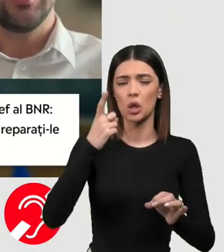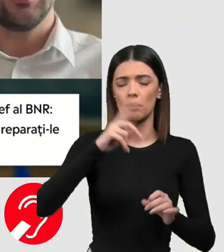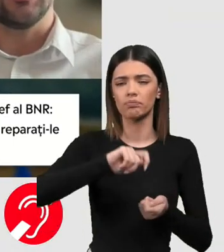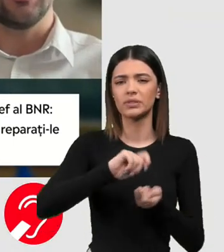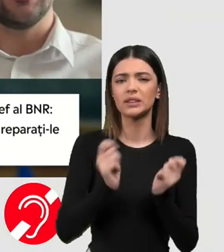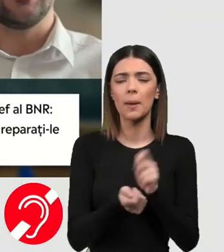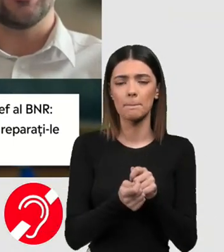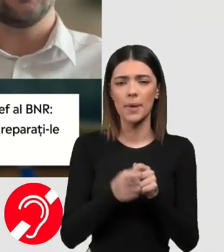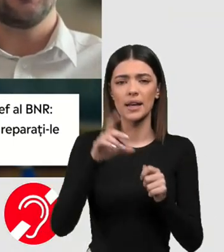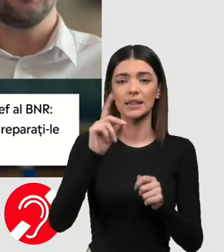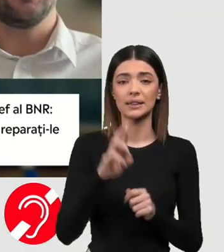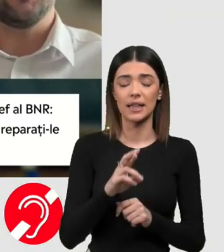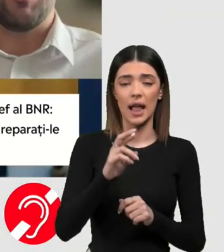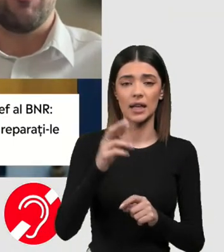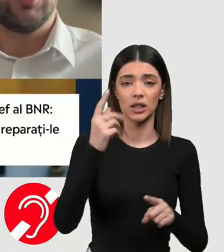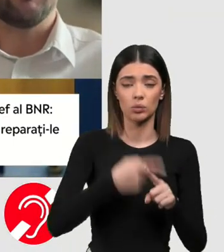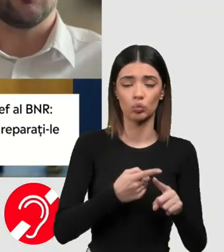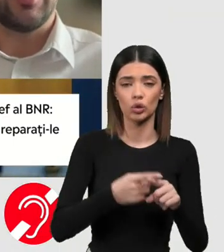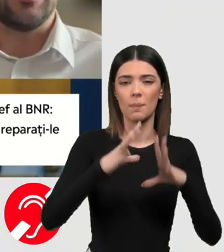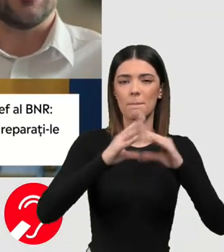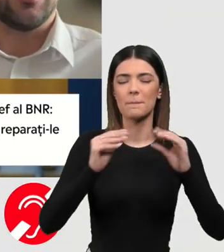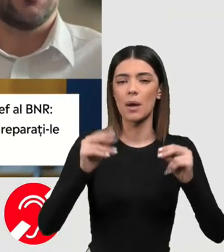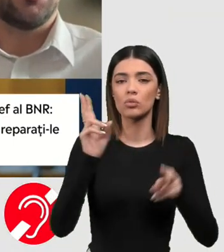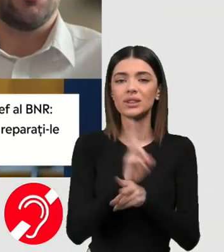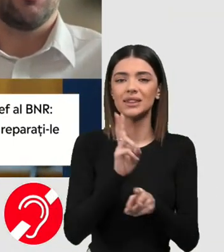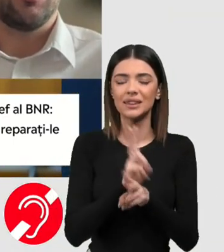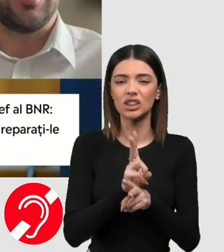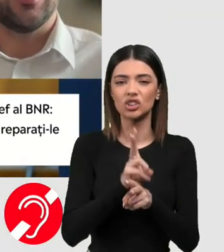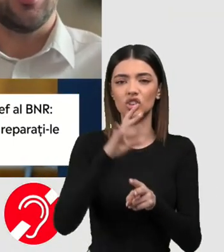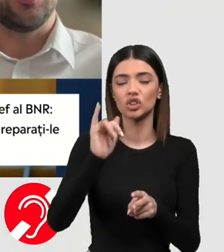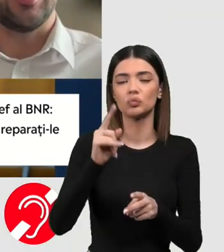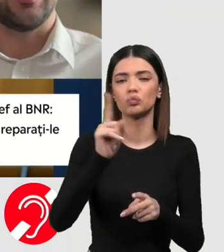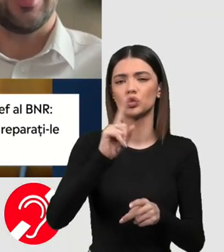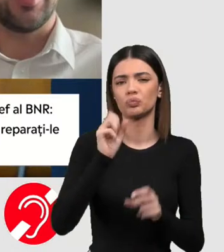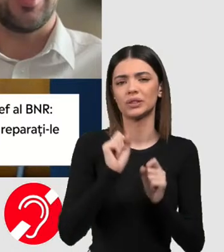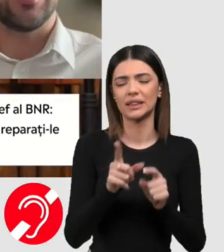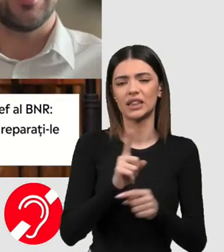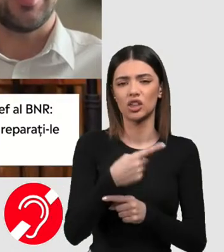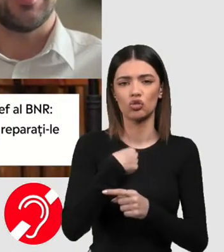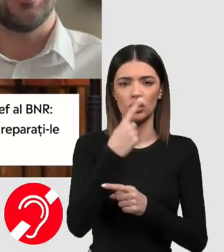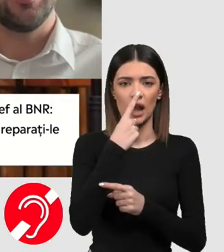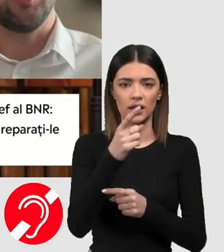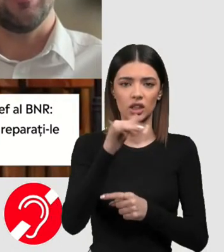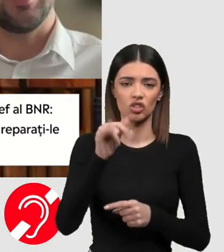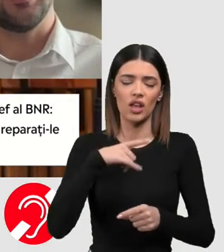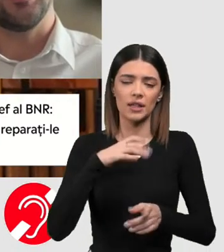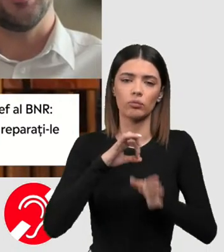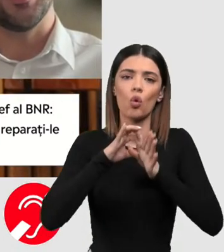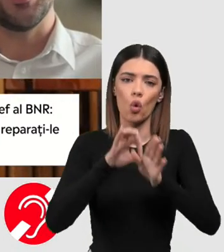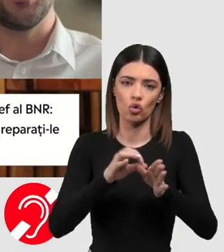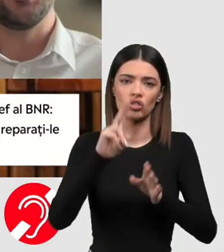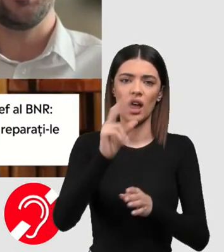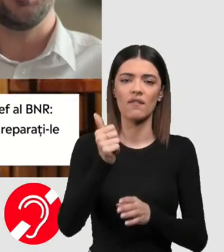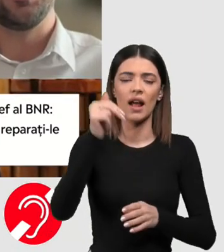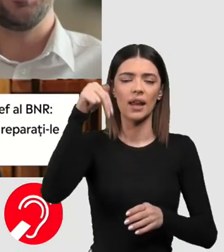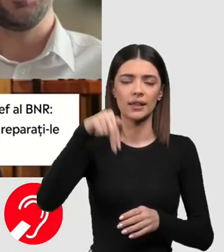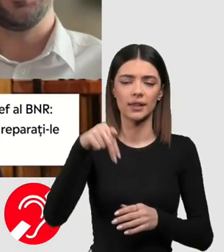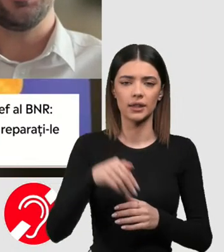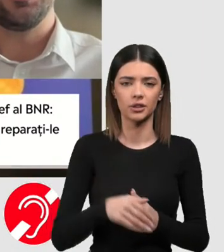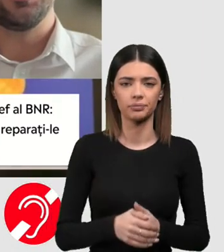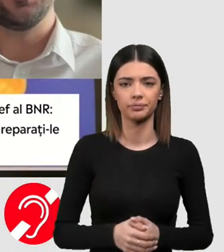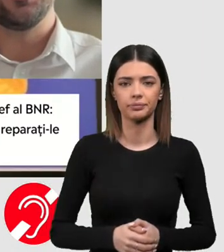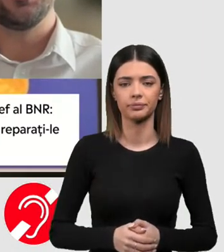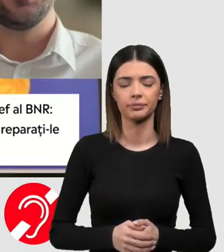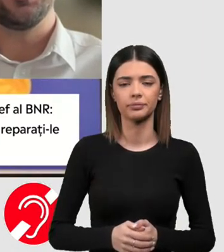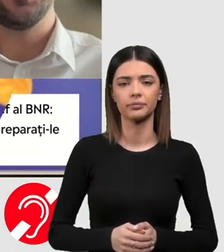desigur, dar mai multă prudență, sigur, nu strică niciodată, iar asta este îndemnul lui Valentin Lazea.